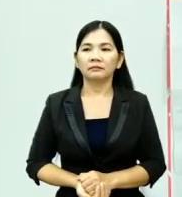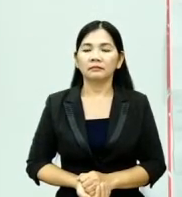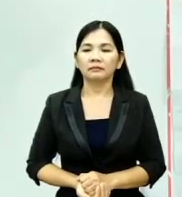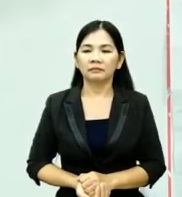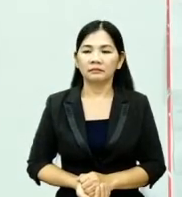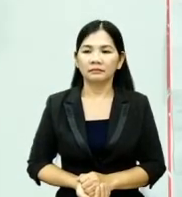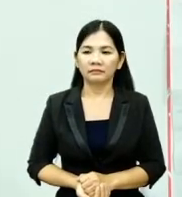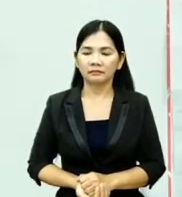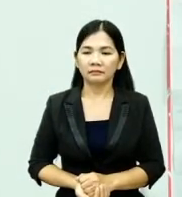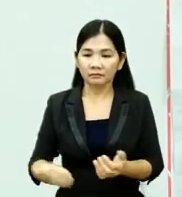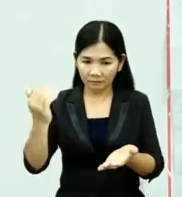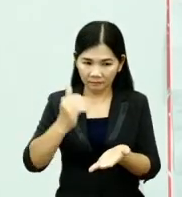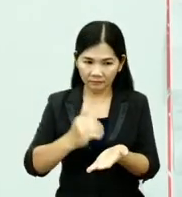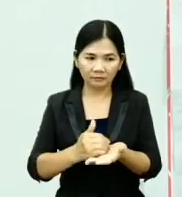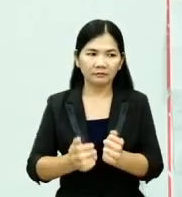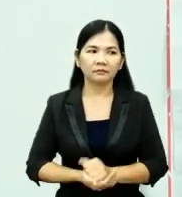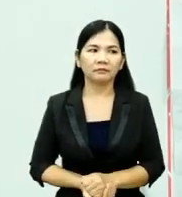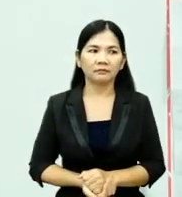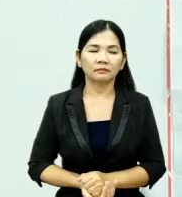chà một đoàn tiết